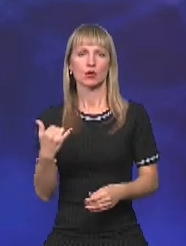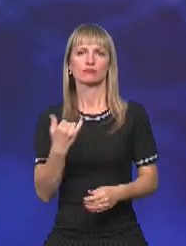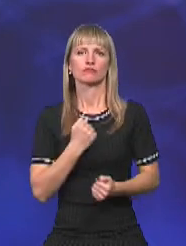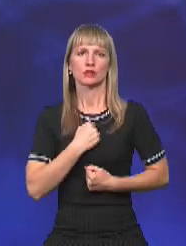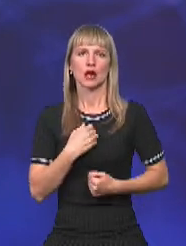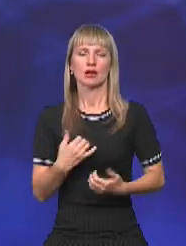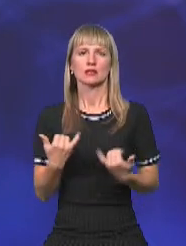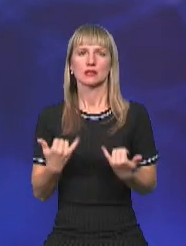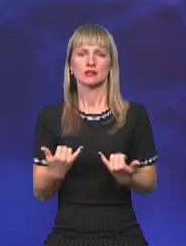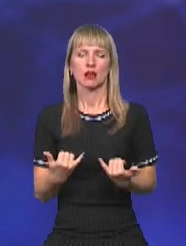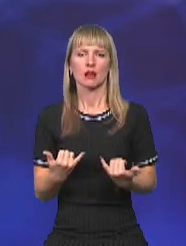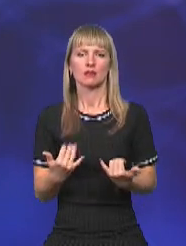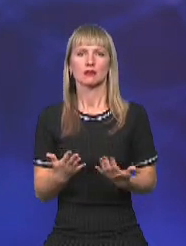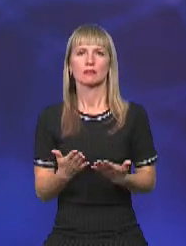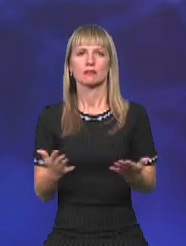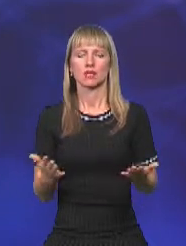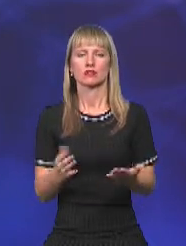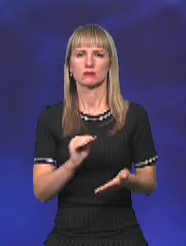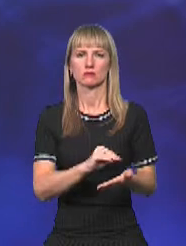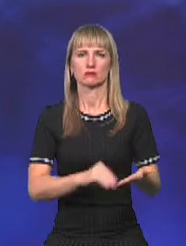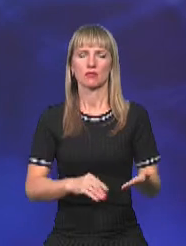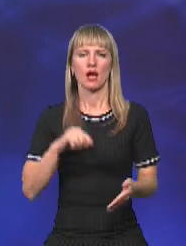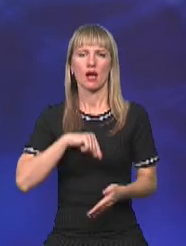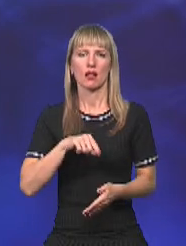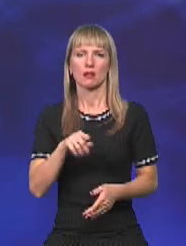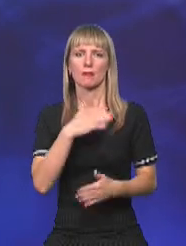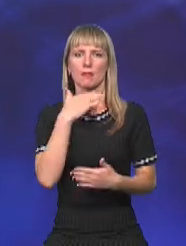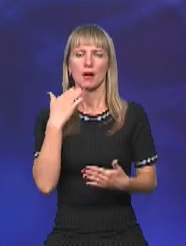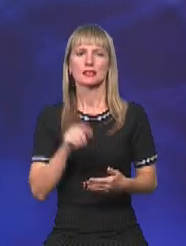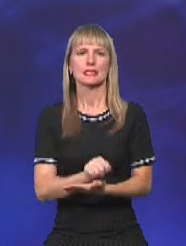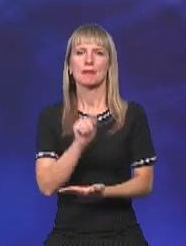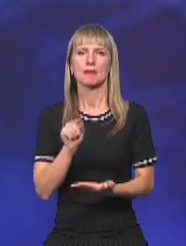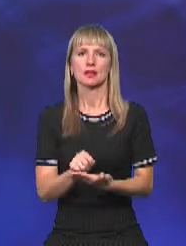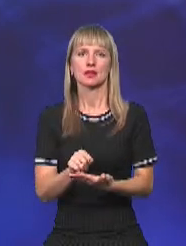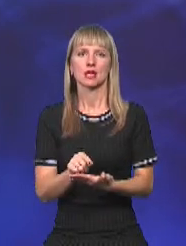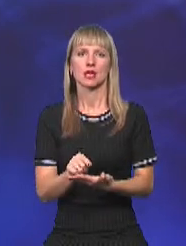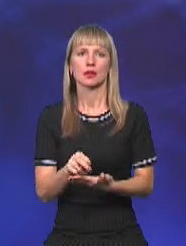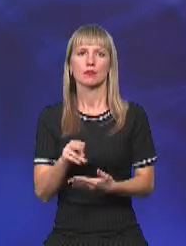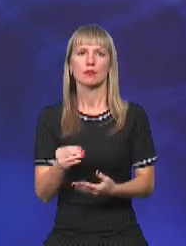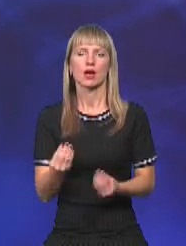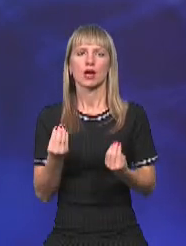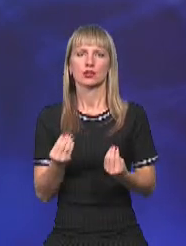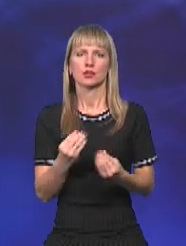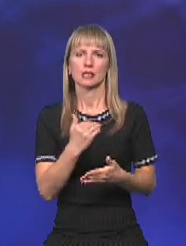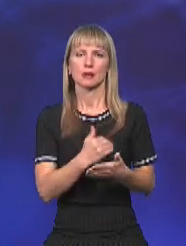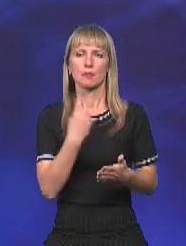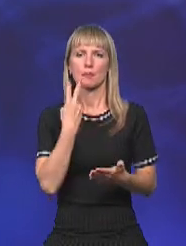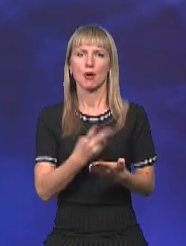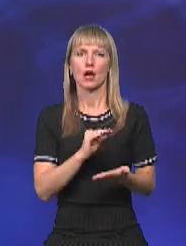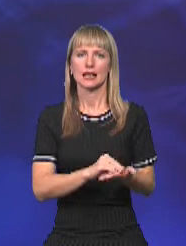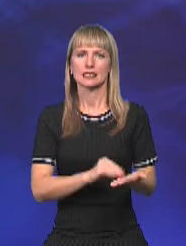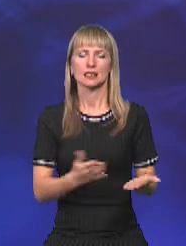жаль, поки що носить більш декларативний характер, там багато запитань по якісним, кількісним критеріям, показникам,